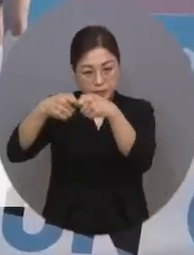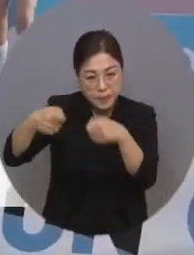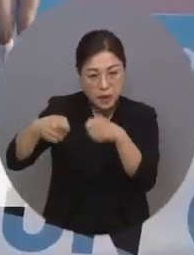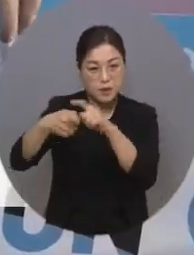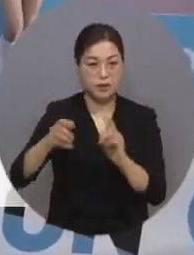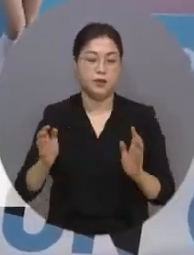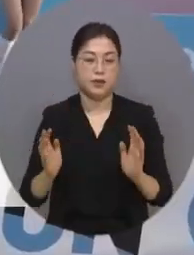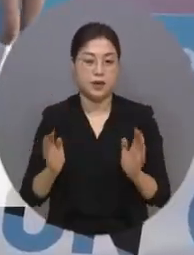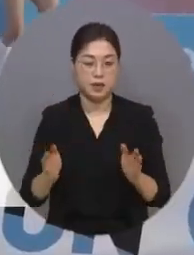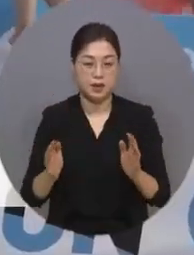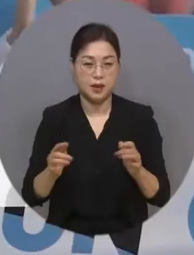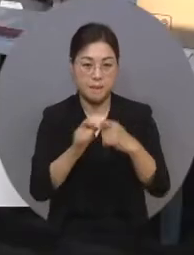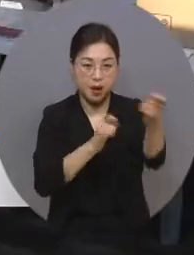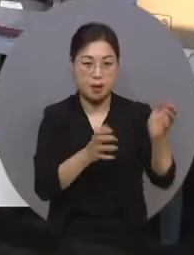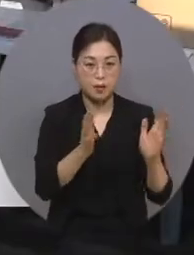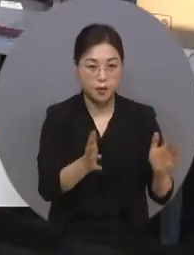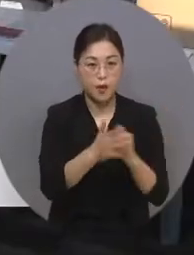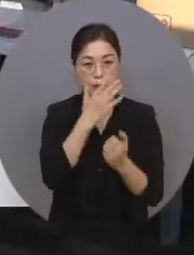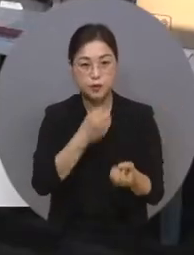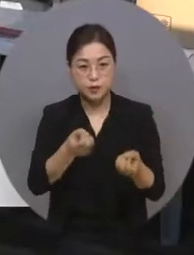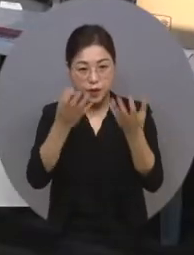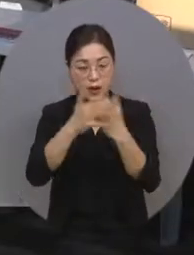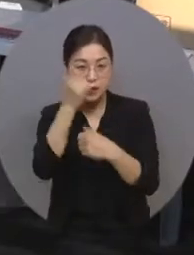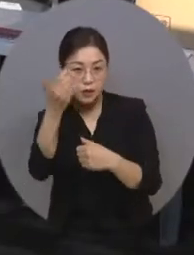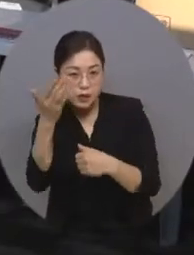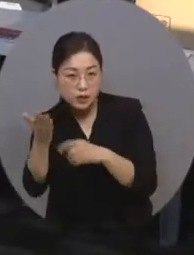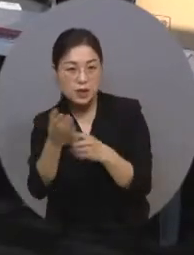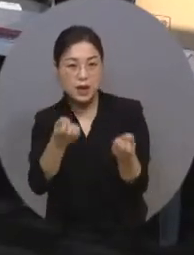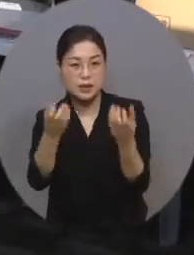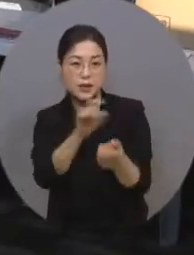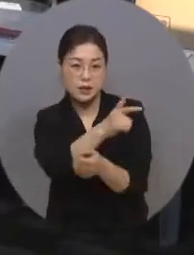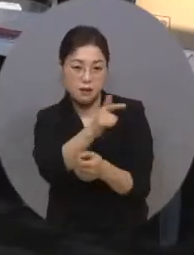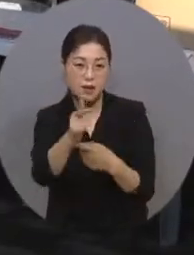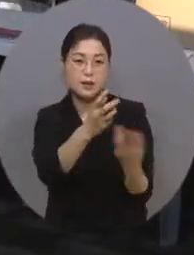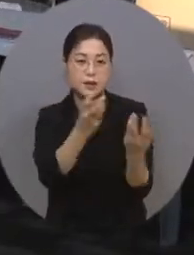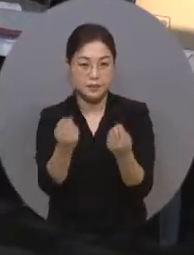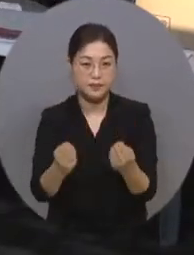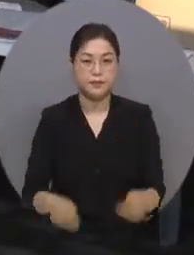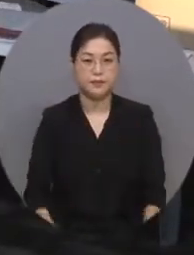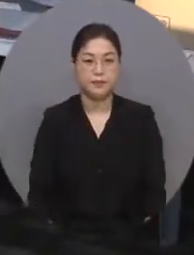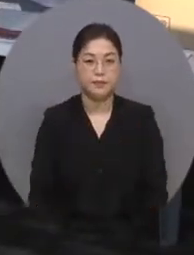축하 공연과 퀴즈 이벤트 등 다양한 행사도 함께 진행됐습니다.